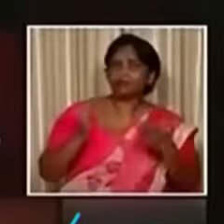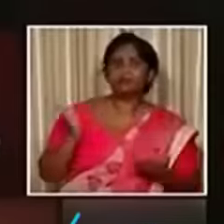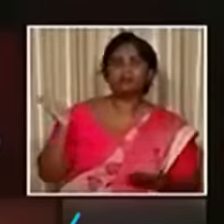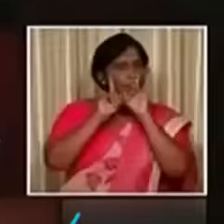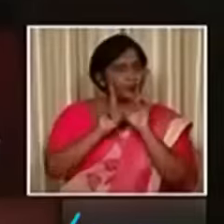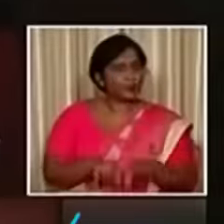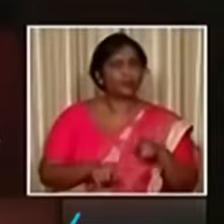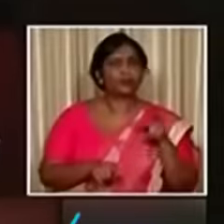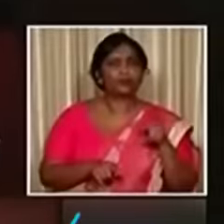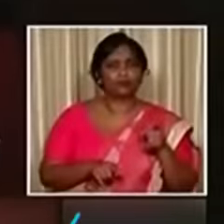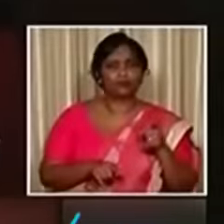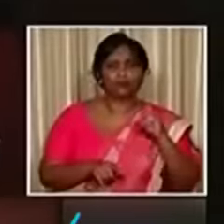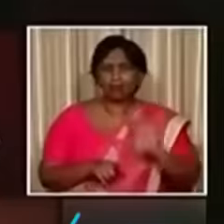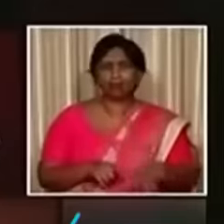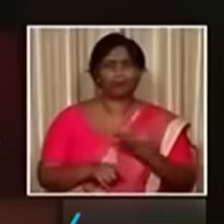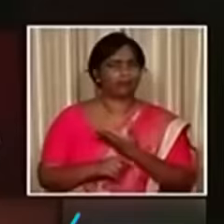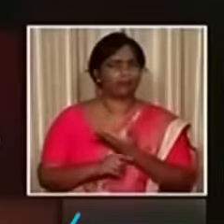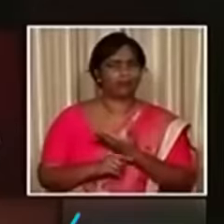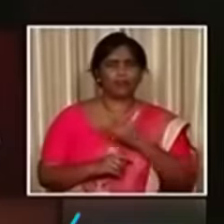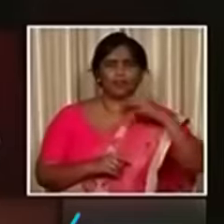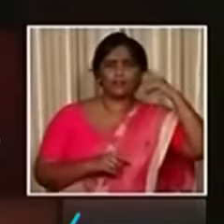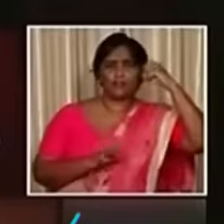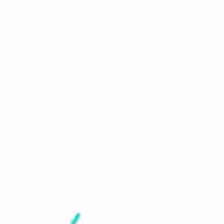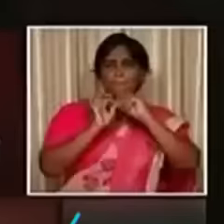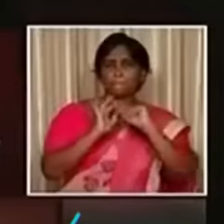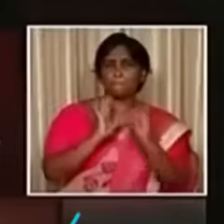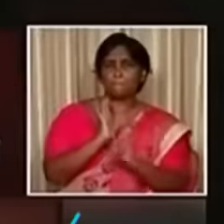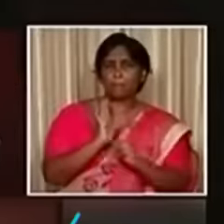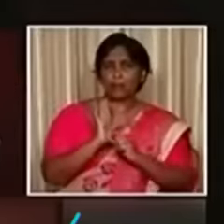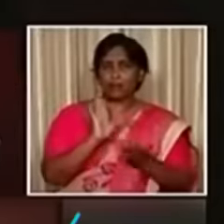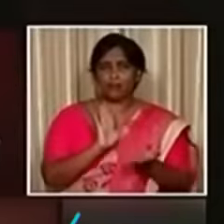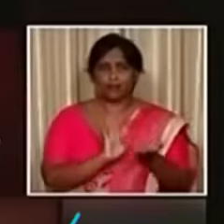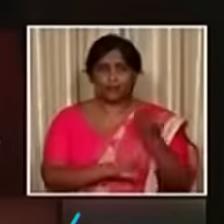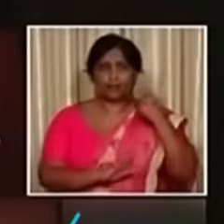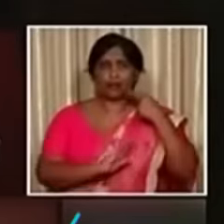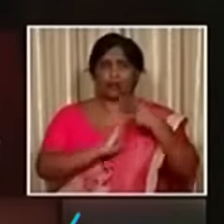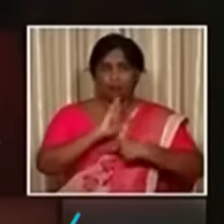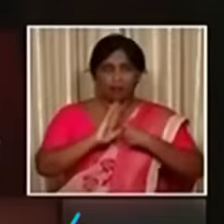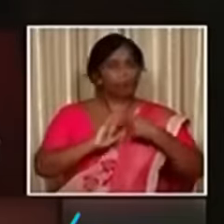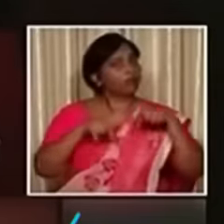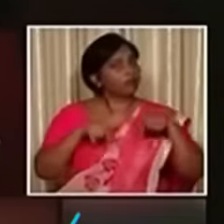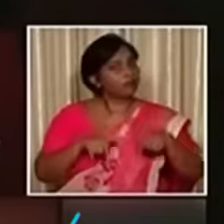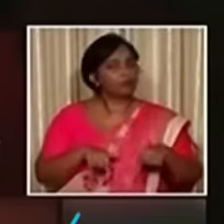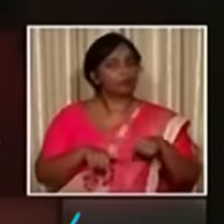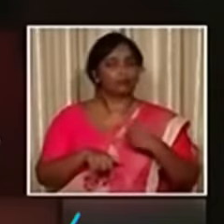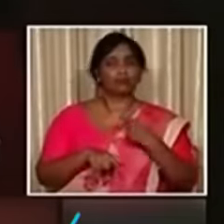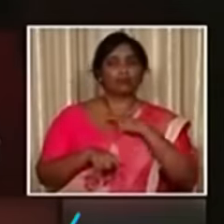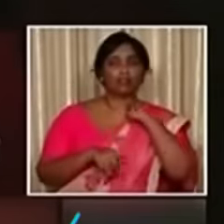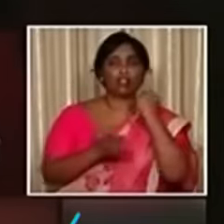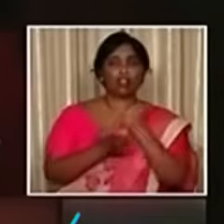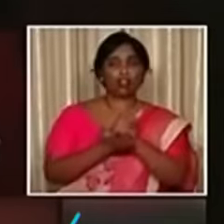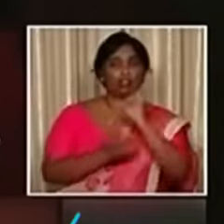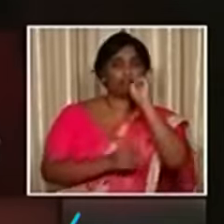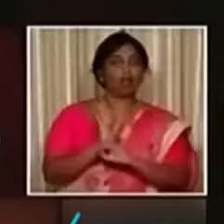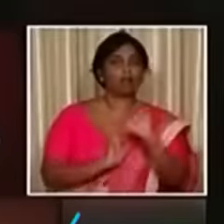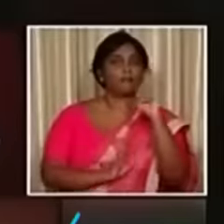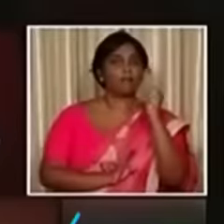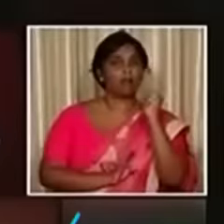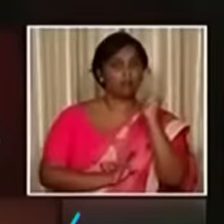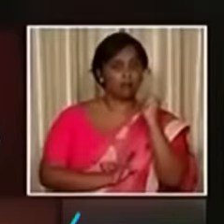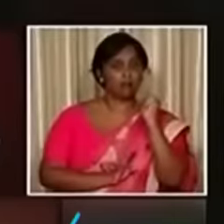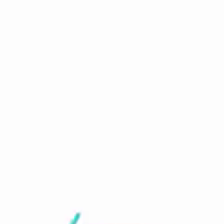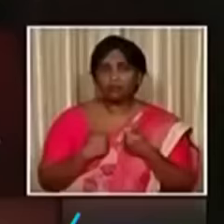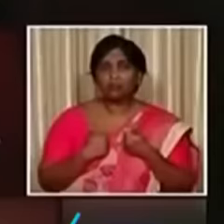මේ වගේ අනවශ්‍ය ලෙස විදුලි බිල වැඩි කරලා මේ රටේ දැනට රෙඩ් නෝටිස් යවලා තියෙනවලු 150,000කට.